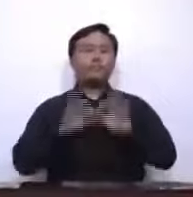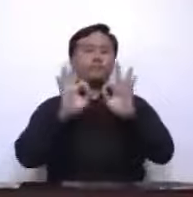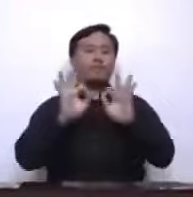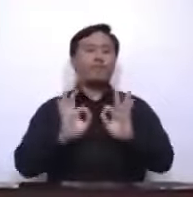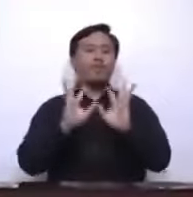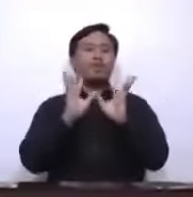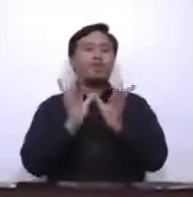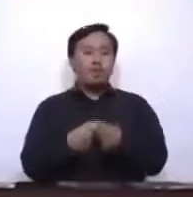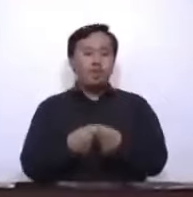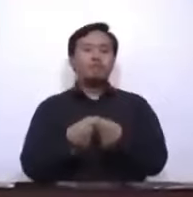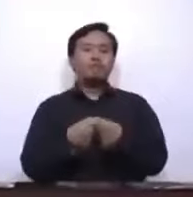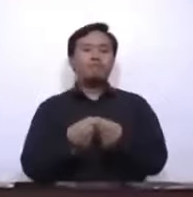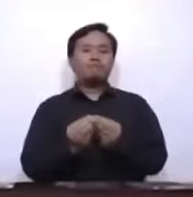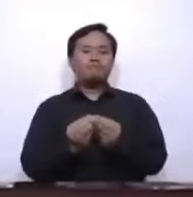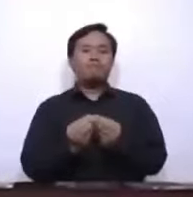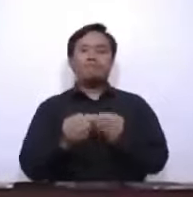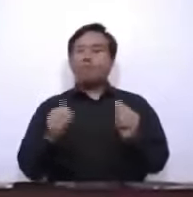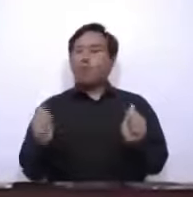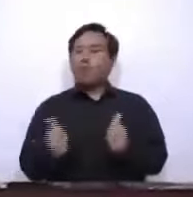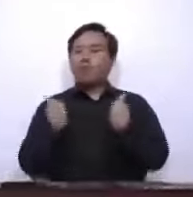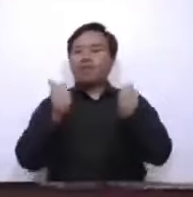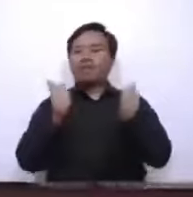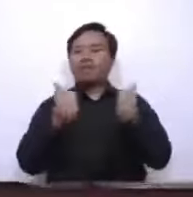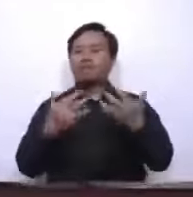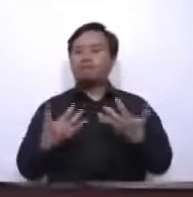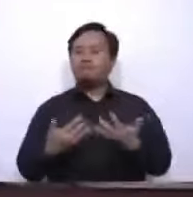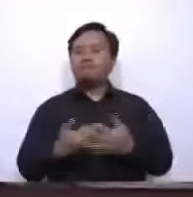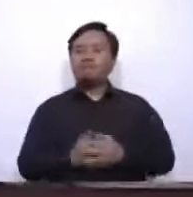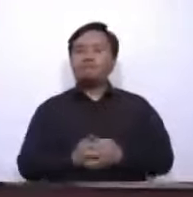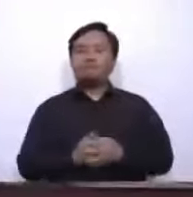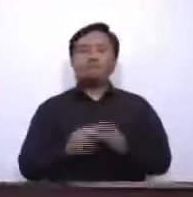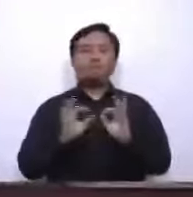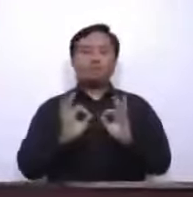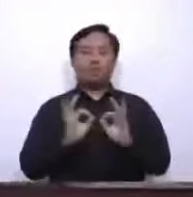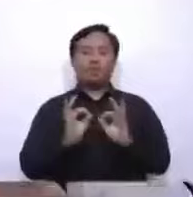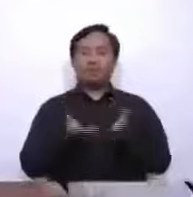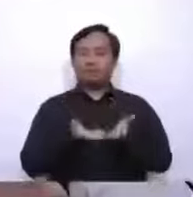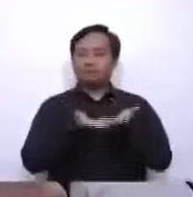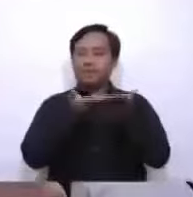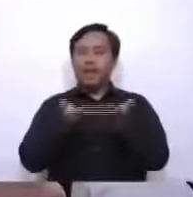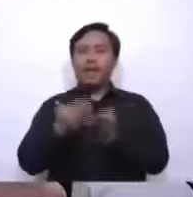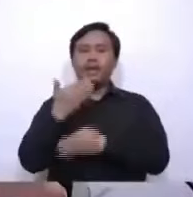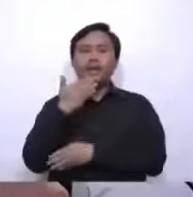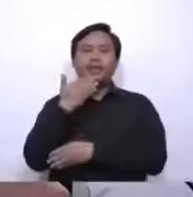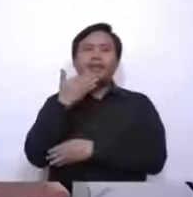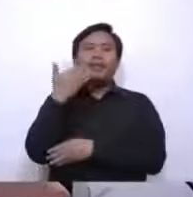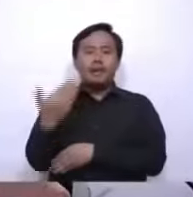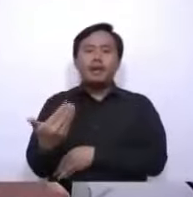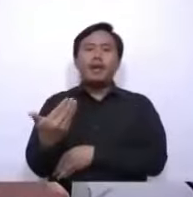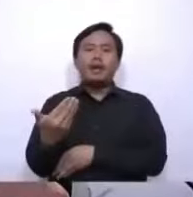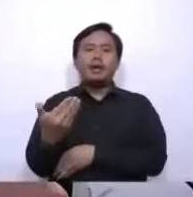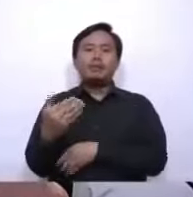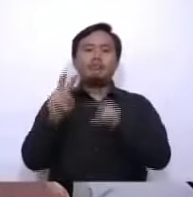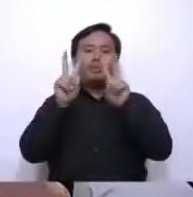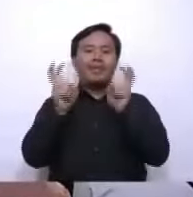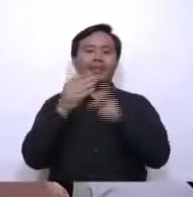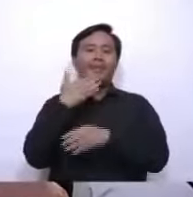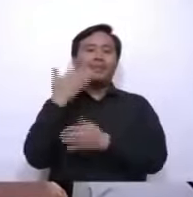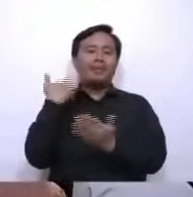inklusi dan berkualitas. Baik, silakan untuk memberikan pertanyaan terkait subtema yang